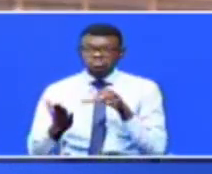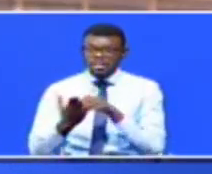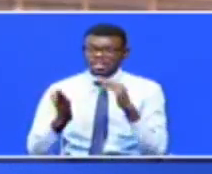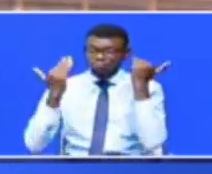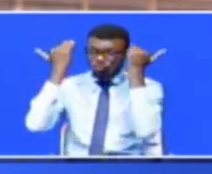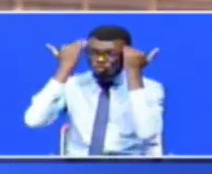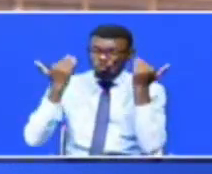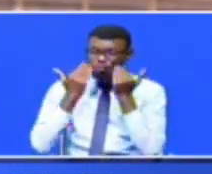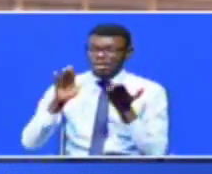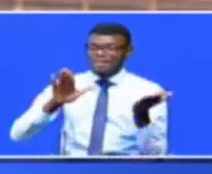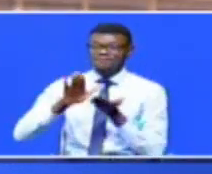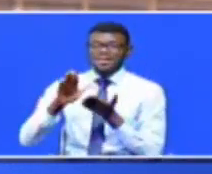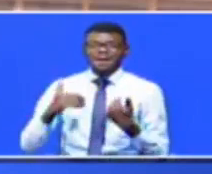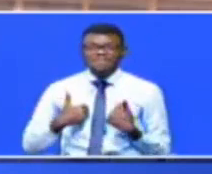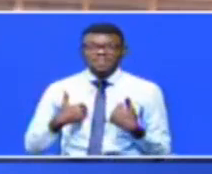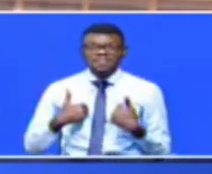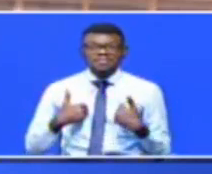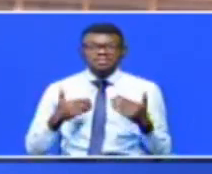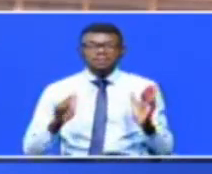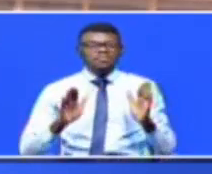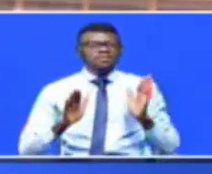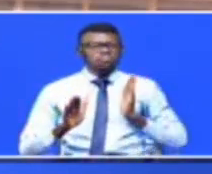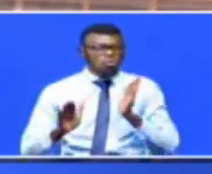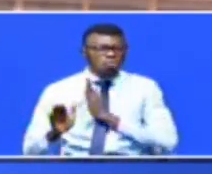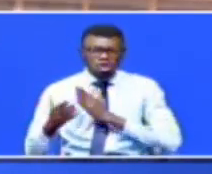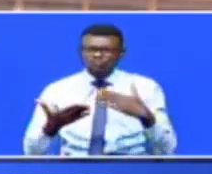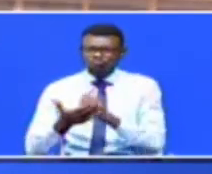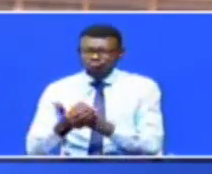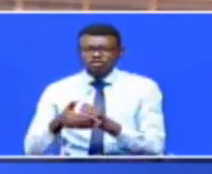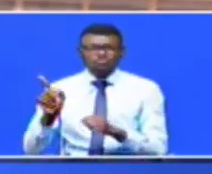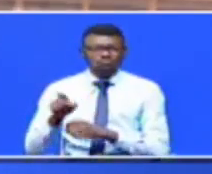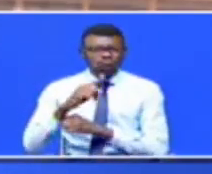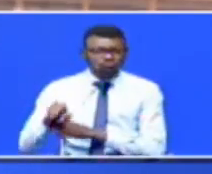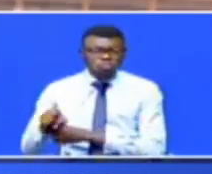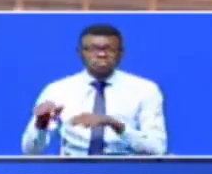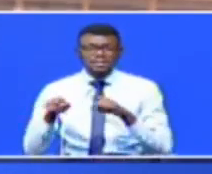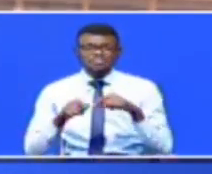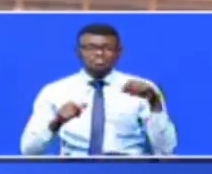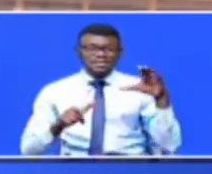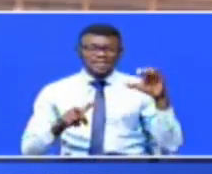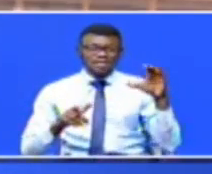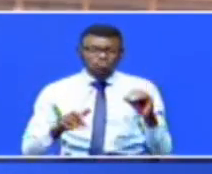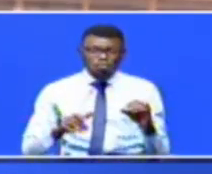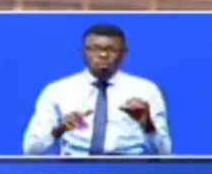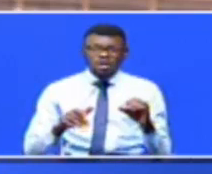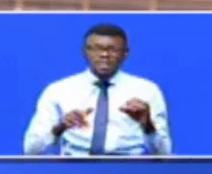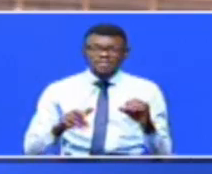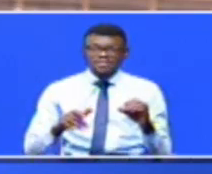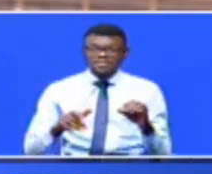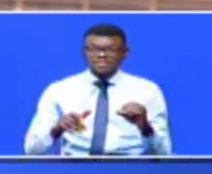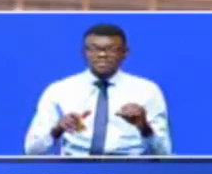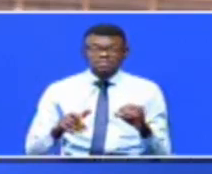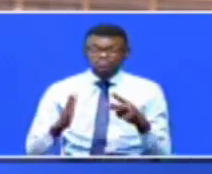mahakamani za kuchallenge either appointments za board ama CEOs, wale wakurugenzi kwa hizo kampuni. Kwa